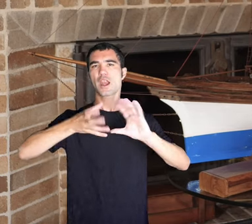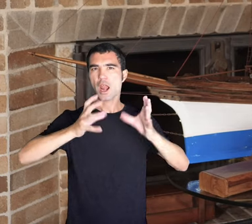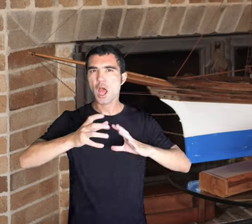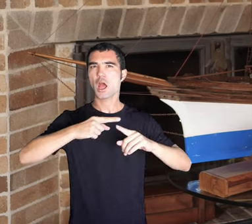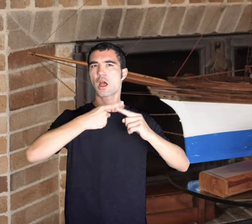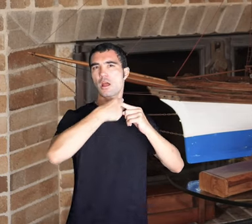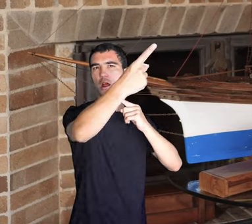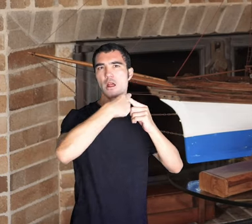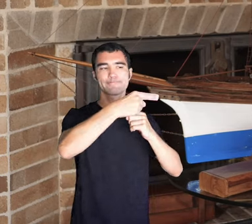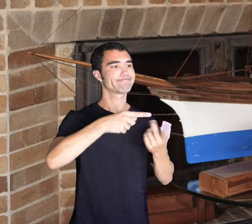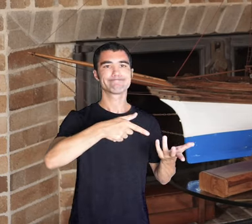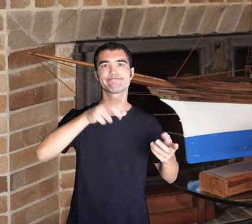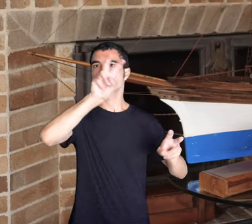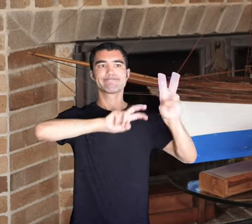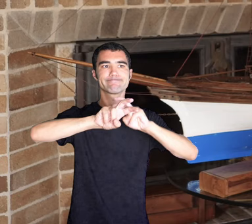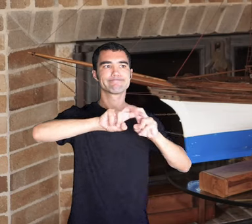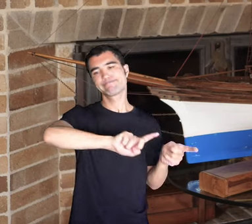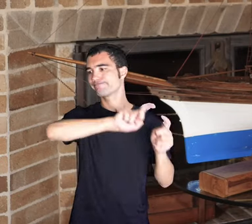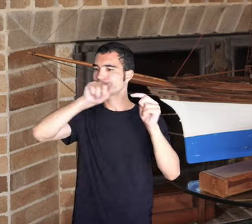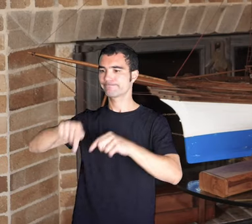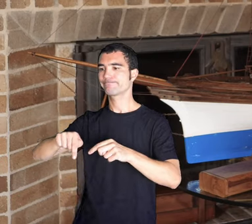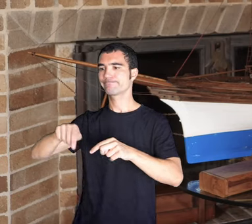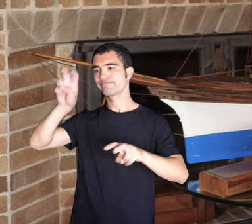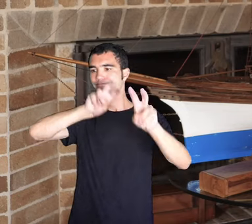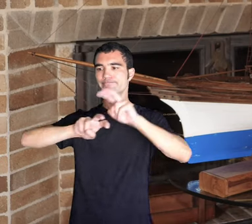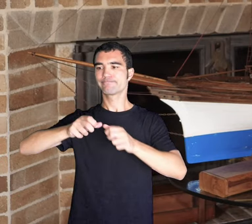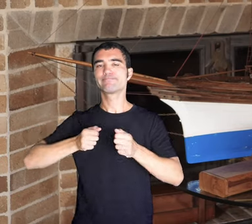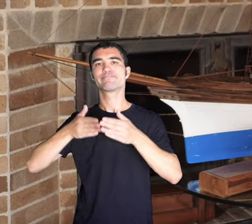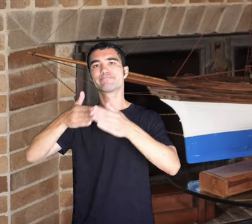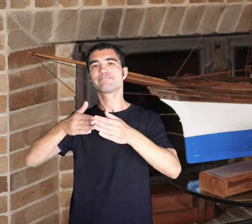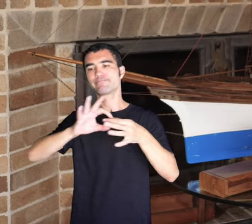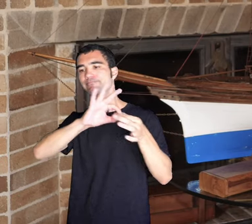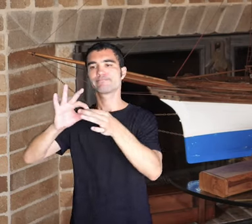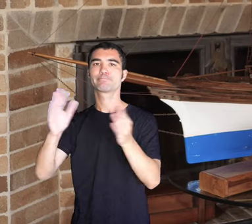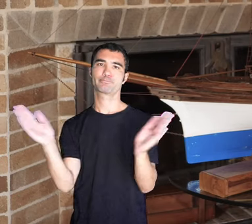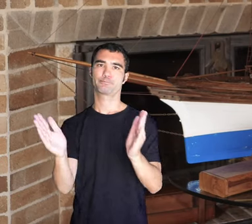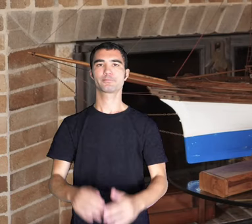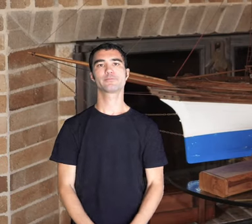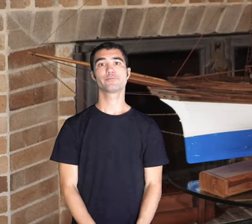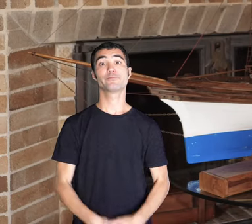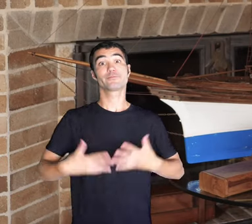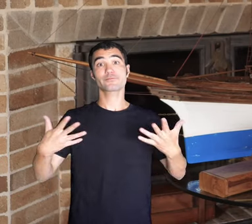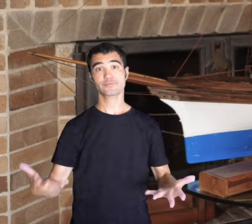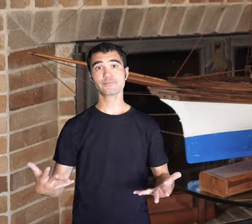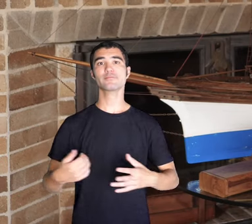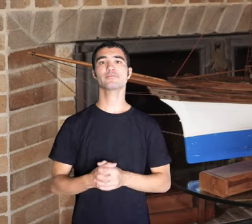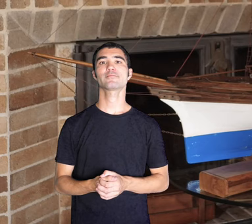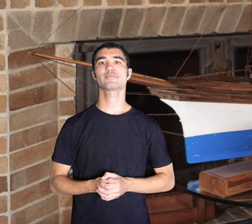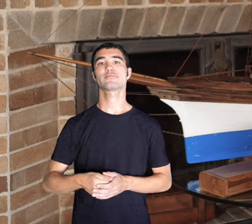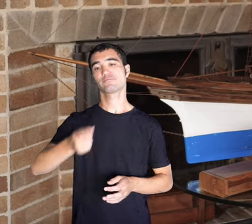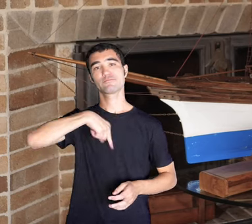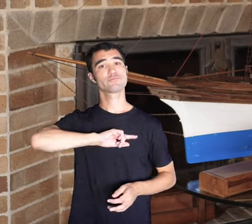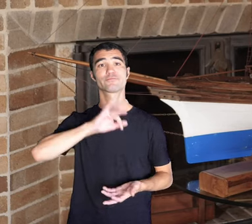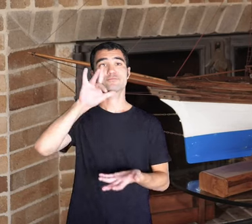varen haver de cercar o dedicar-se a feines ja de barcos més petits. I així varen